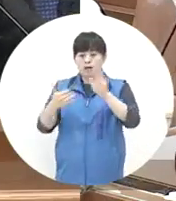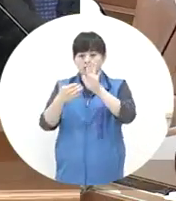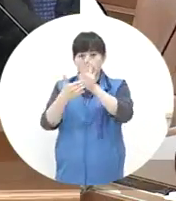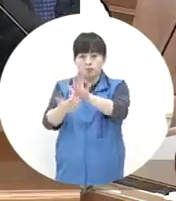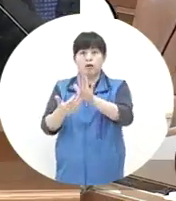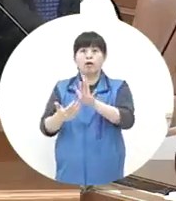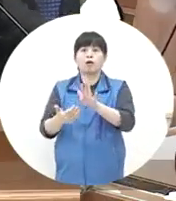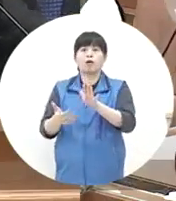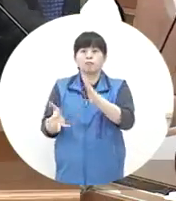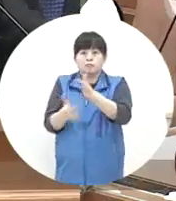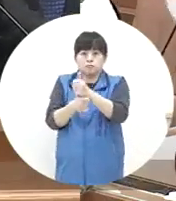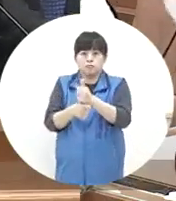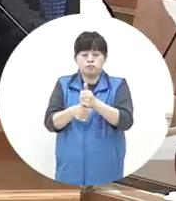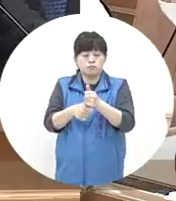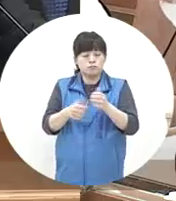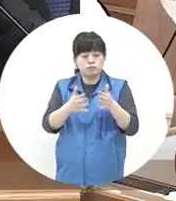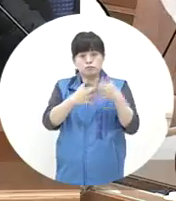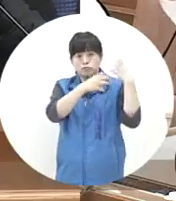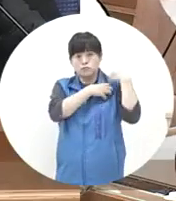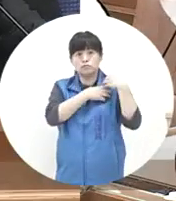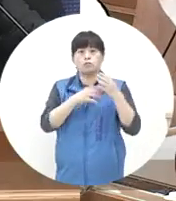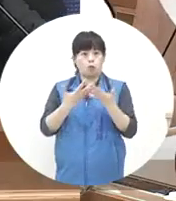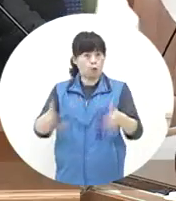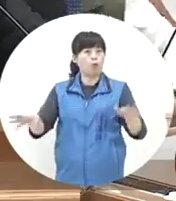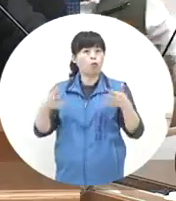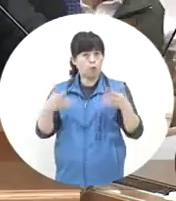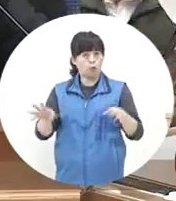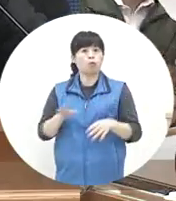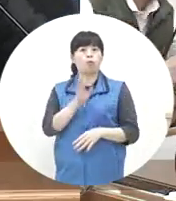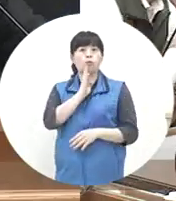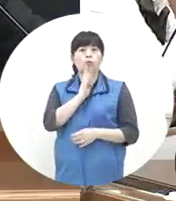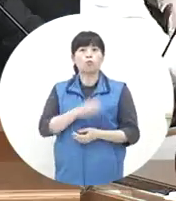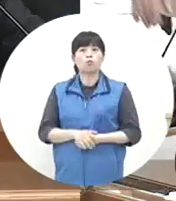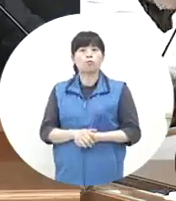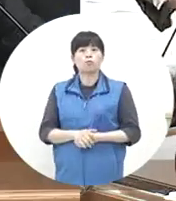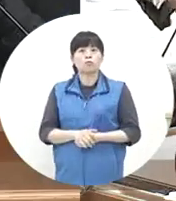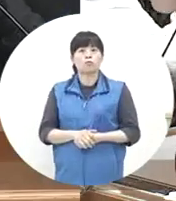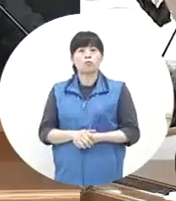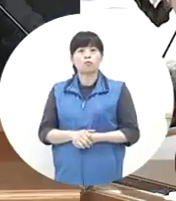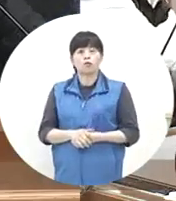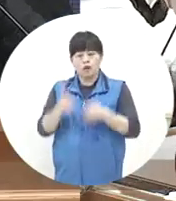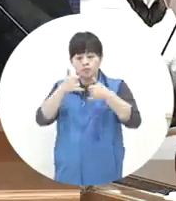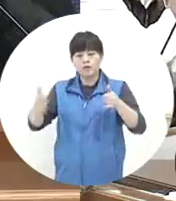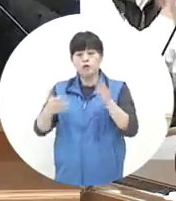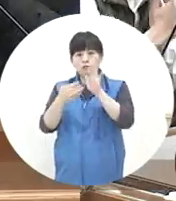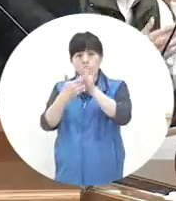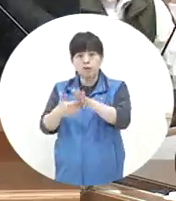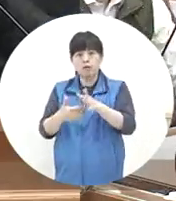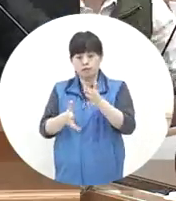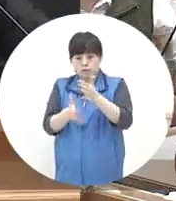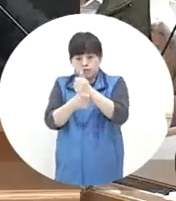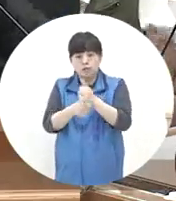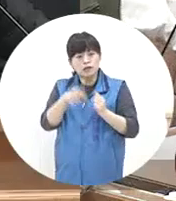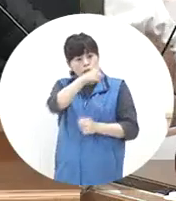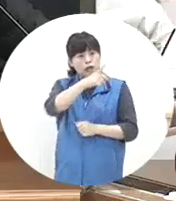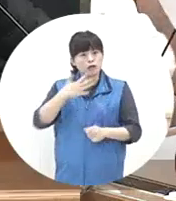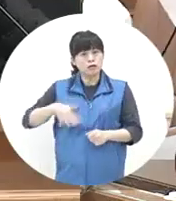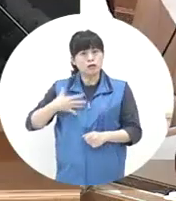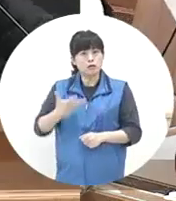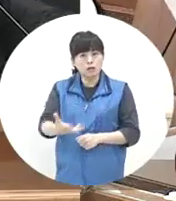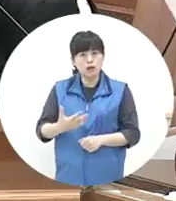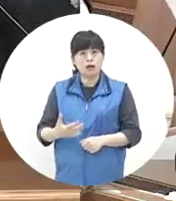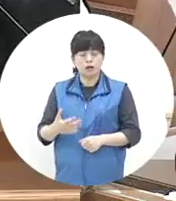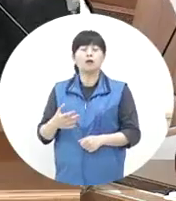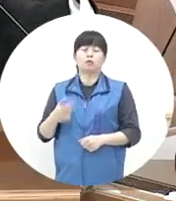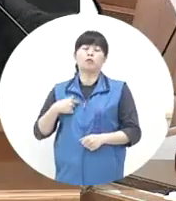嗯， 他要做的事情也蛮多的、是不是？ 啊， 要做的事情你清楚吗？ 啊，当然了， 清楚、啊。